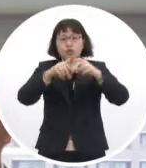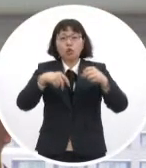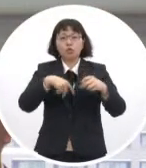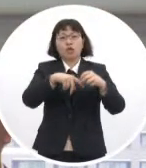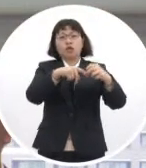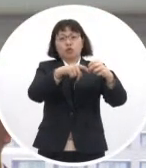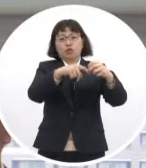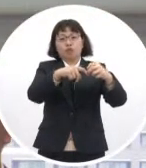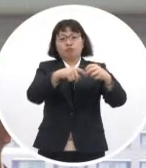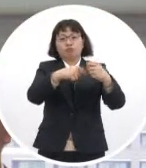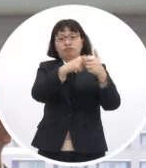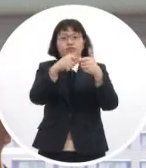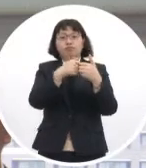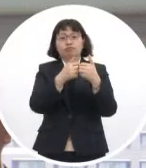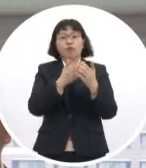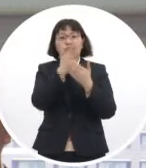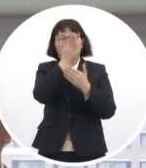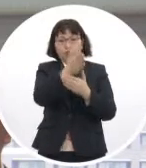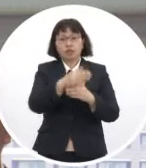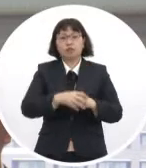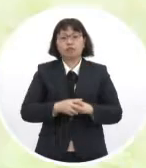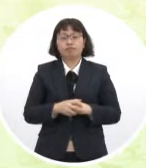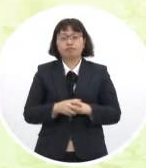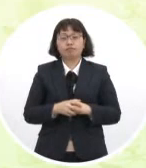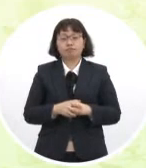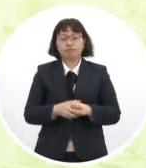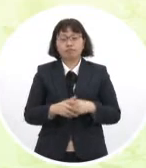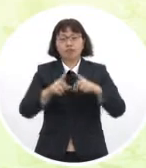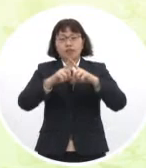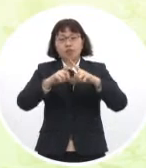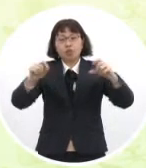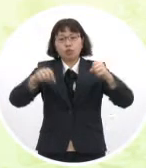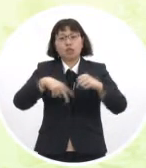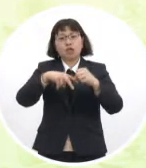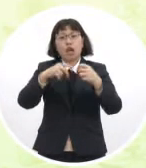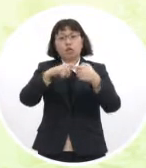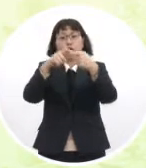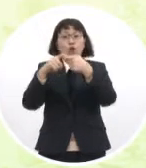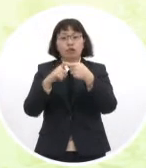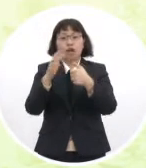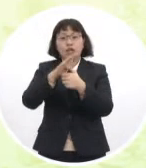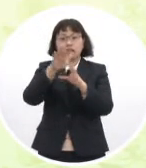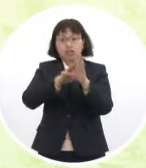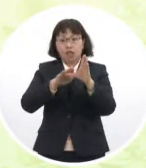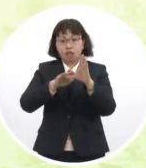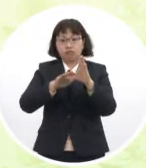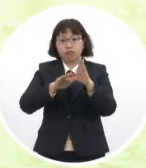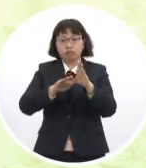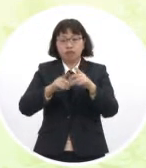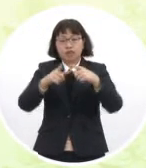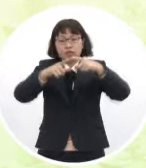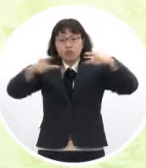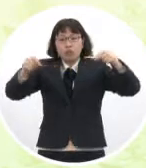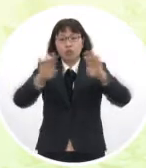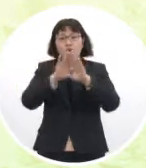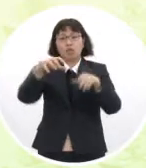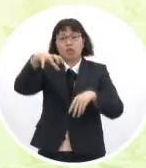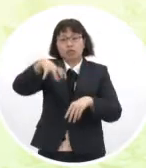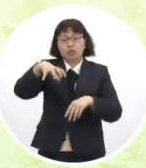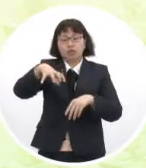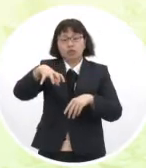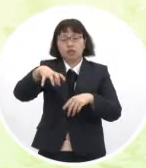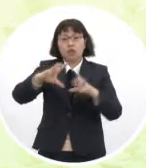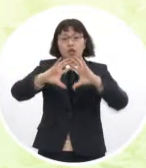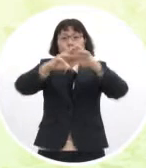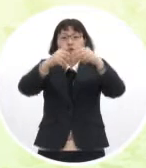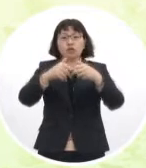し、10月9日には日本サッカー協会として愛知県を日本の開催地として国際サ